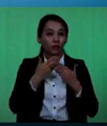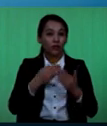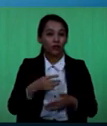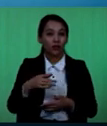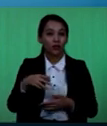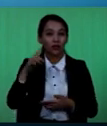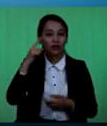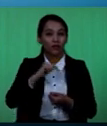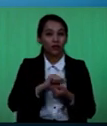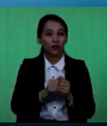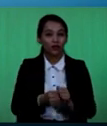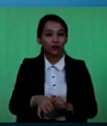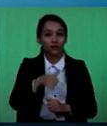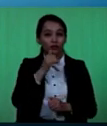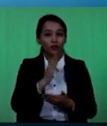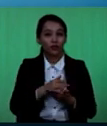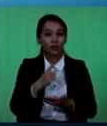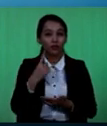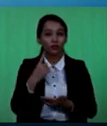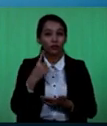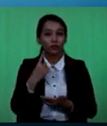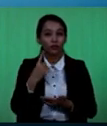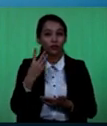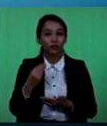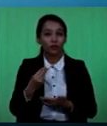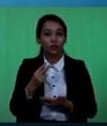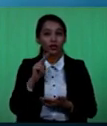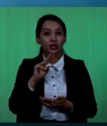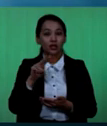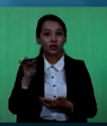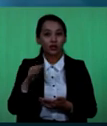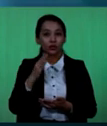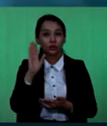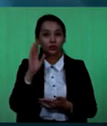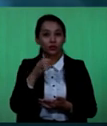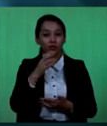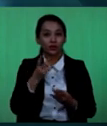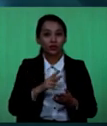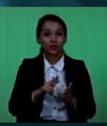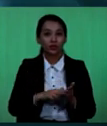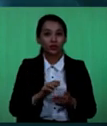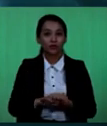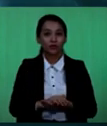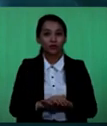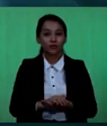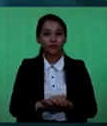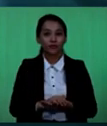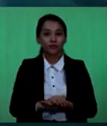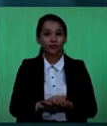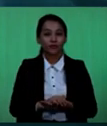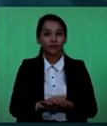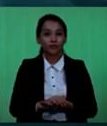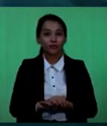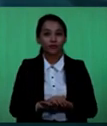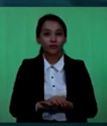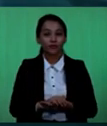qolishni juda qiyinlashtiradi. Bir sutkada o'rtacha 2 litr suv ichish tavsiya etiladi. 8. Antidepressantlar va uyqu